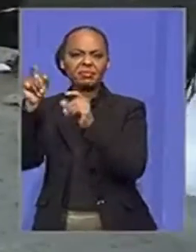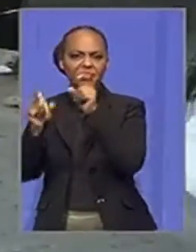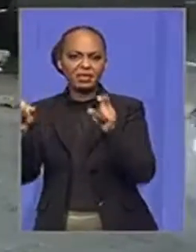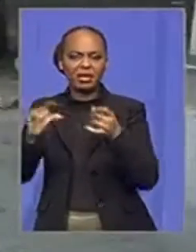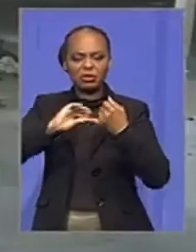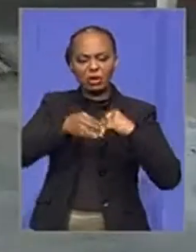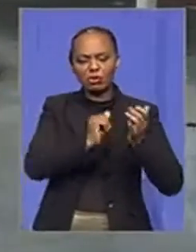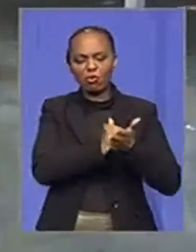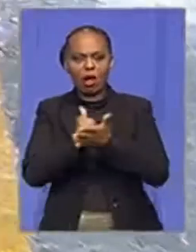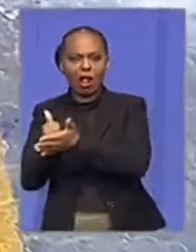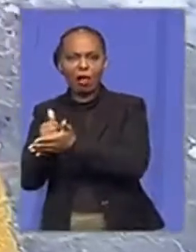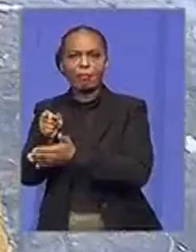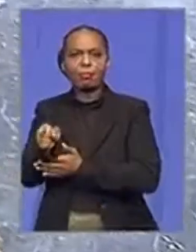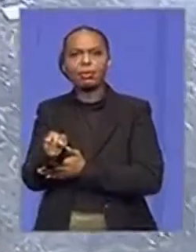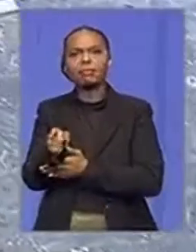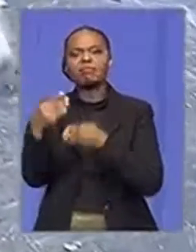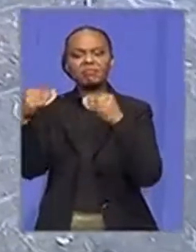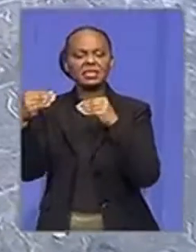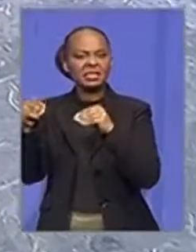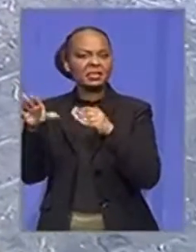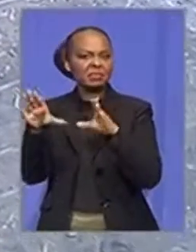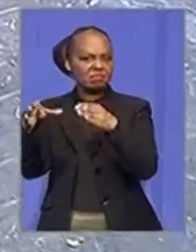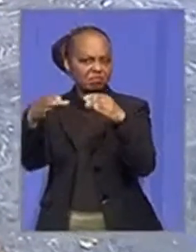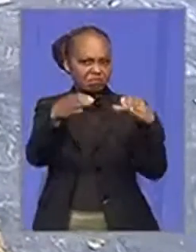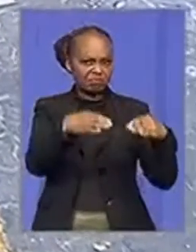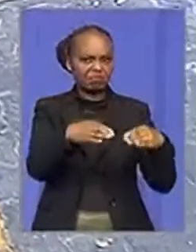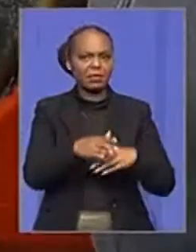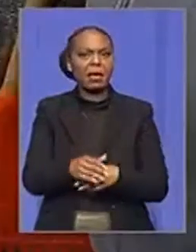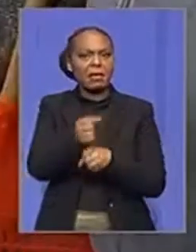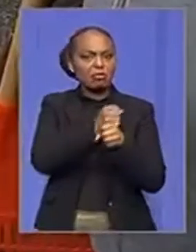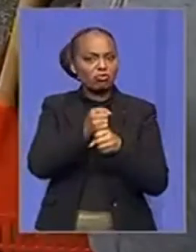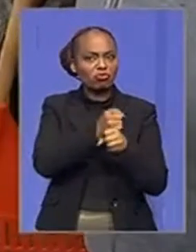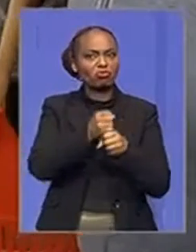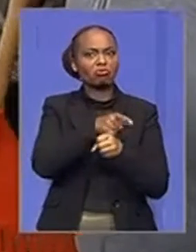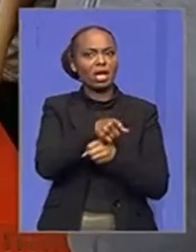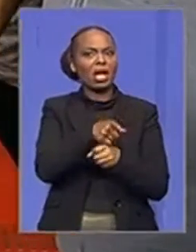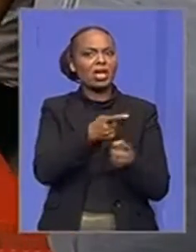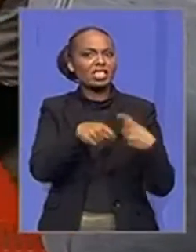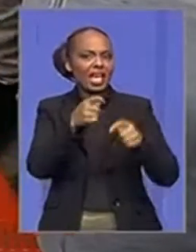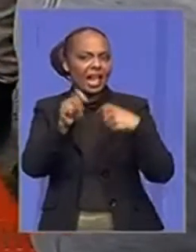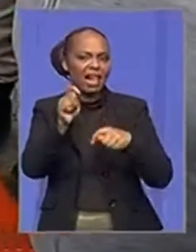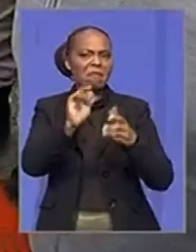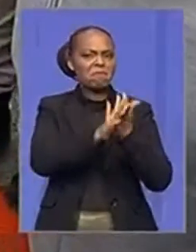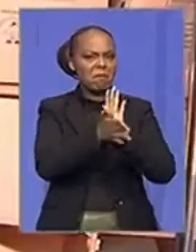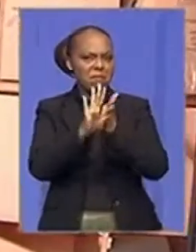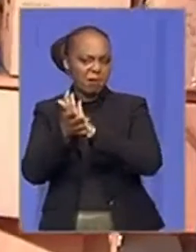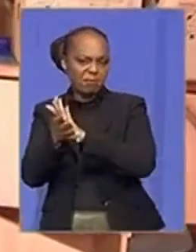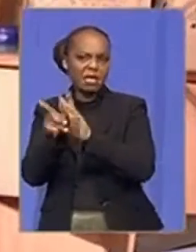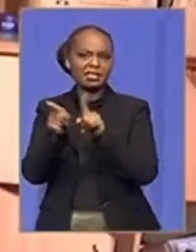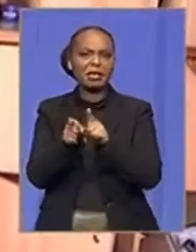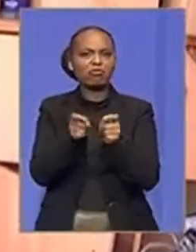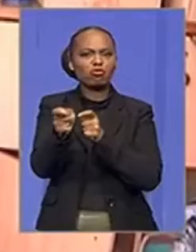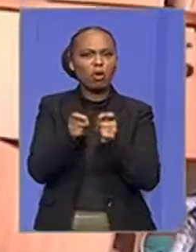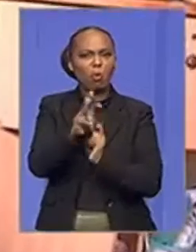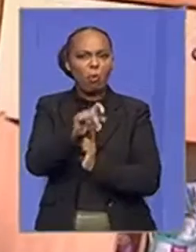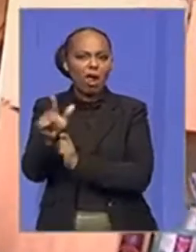amegileng. Mabenkele le a go rekisa melemo a na sentswe gotlhelele. Fela kgotla ya dithoto tsa badirisi Aforika Borwa e re bareki